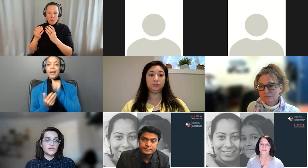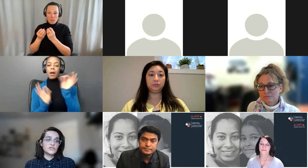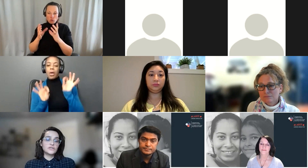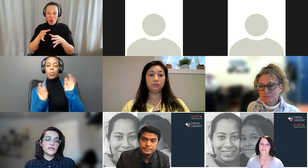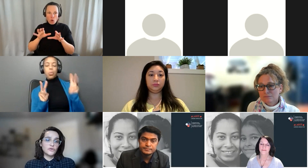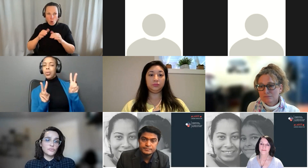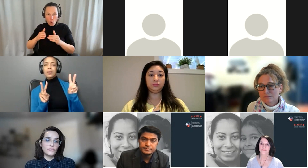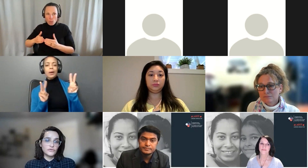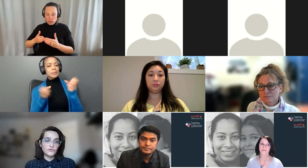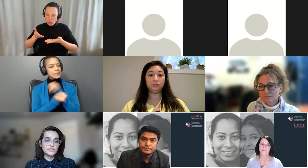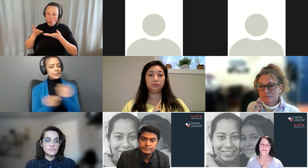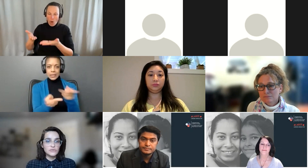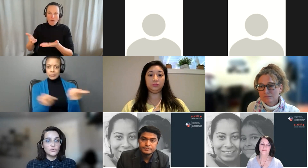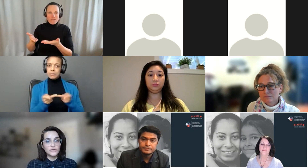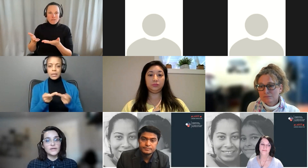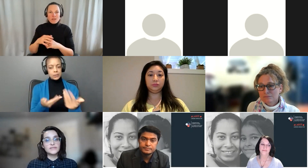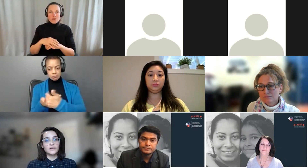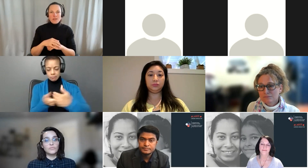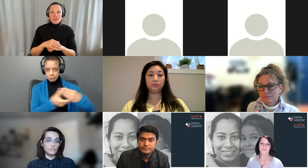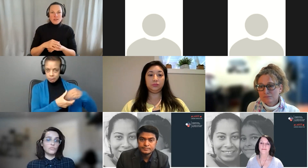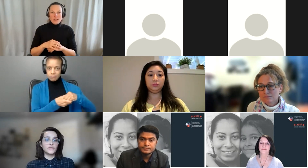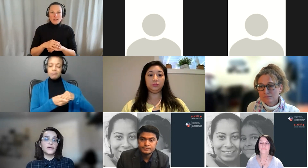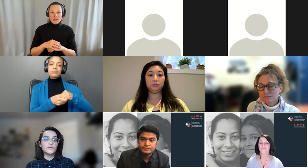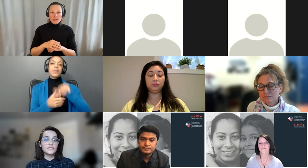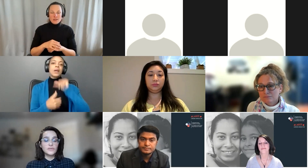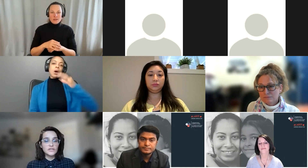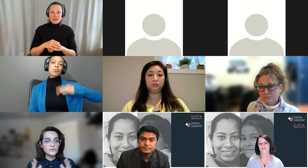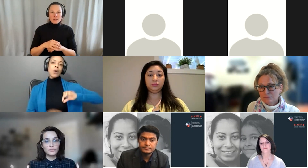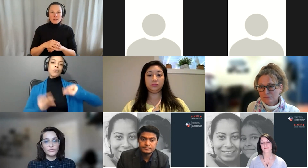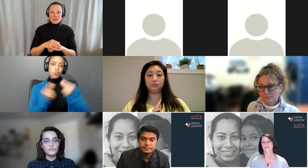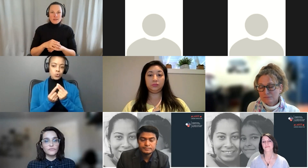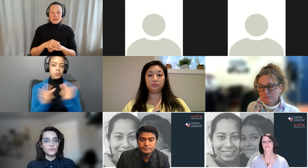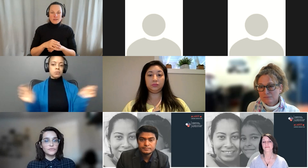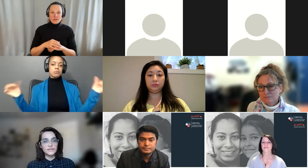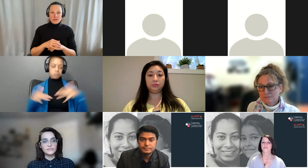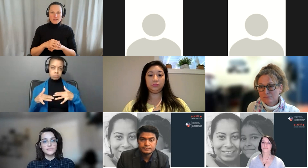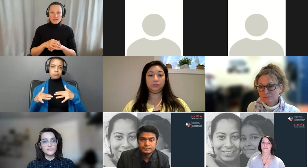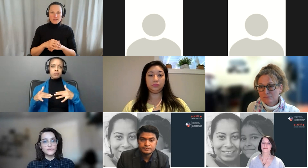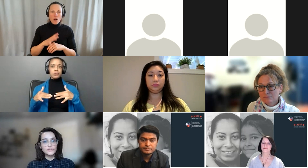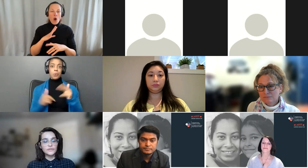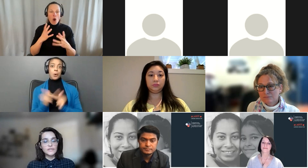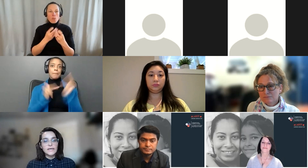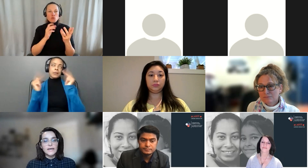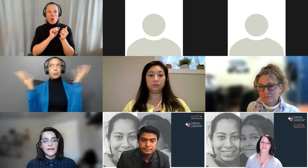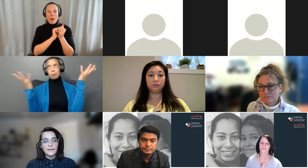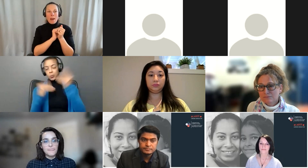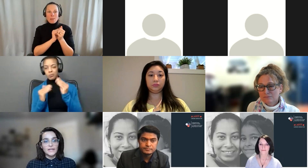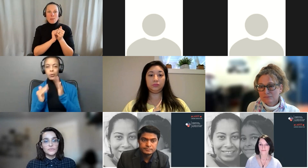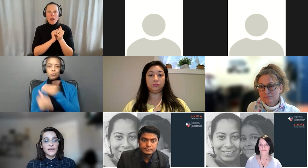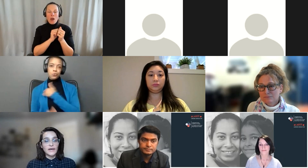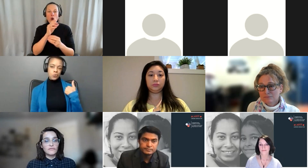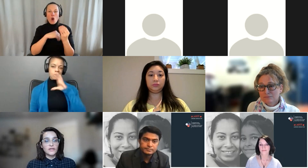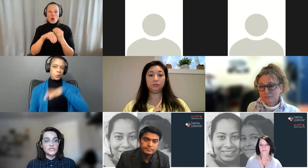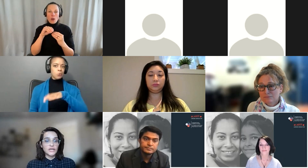Donc, nous travaillons avec plusieurs organismes à but non lucratif et d'autres individus